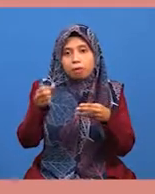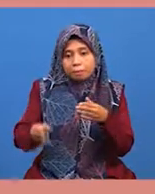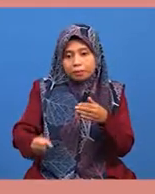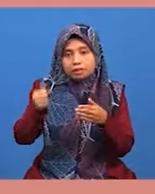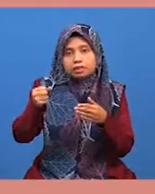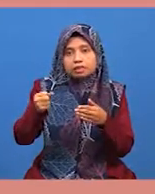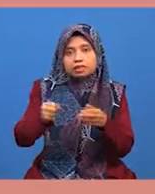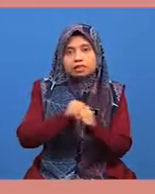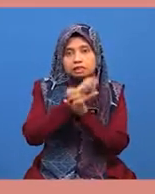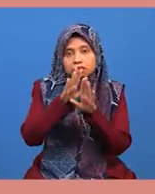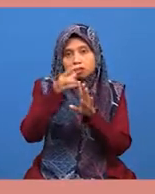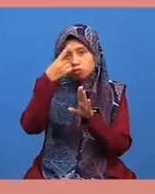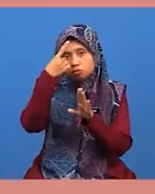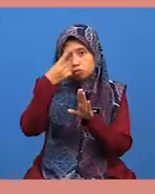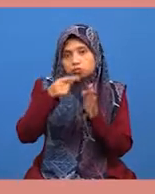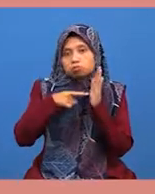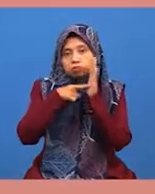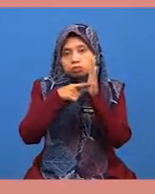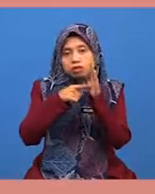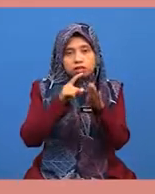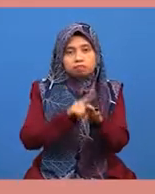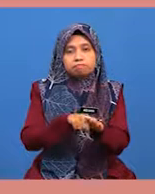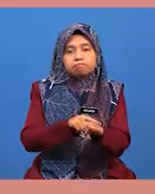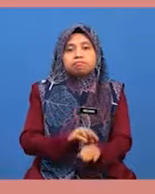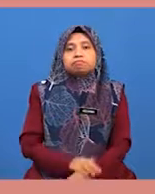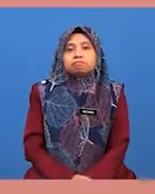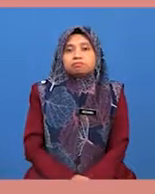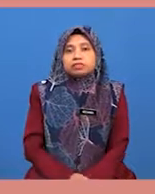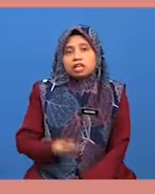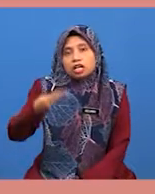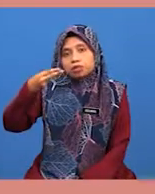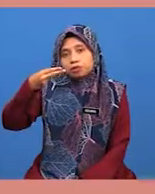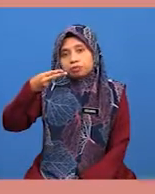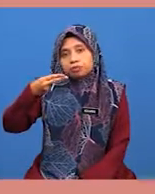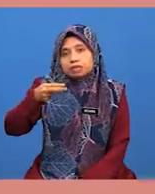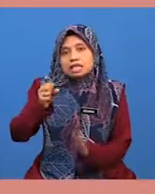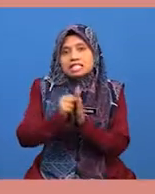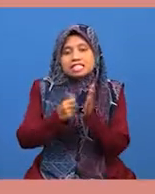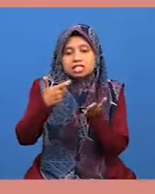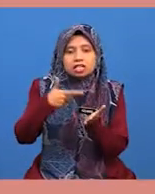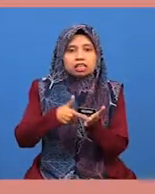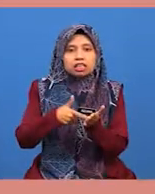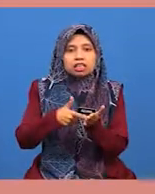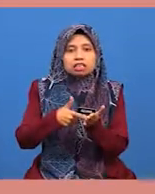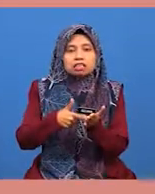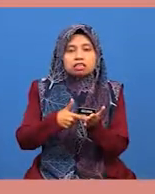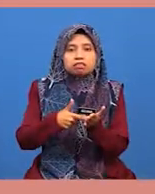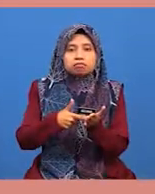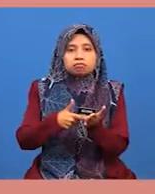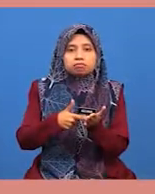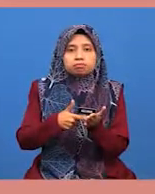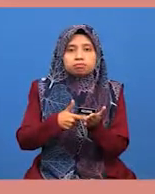pancangan keterangan untuk menunjukkan masa. H. Selagi. Selagi